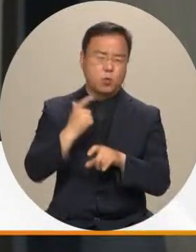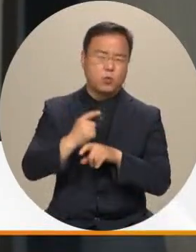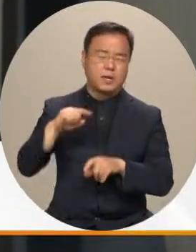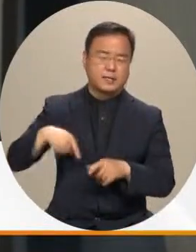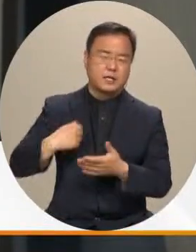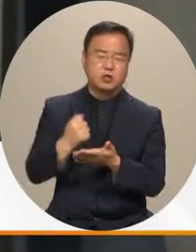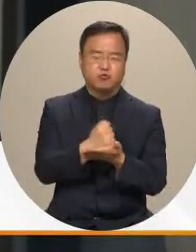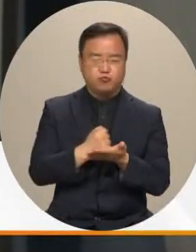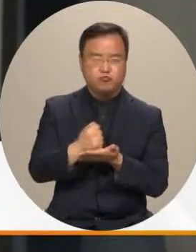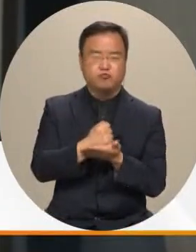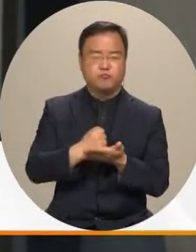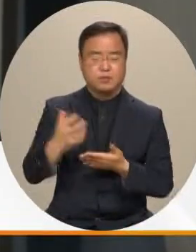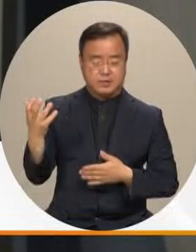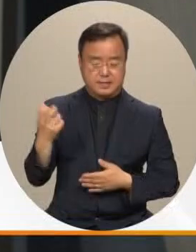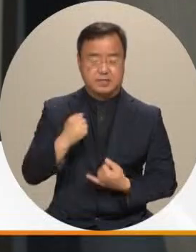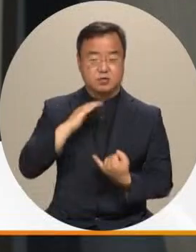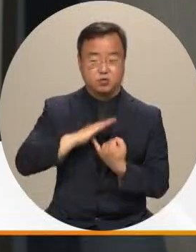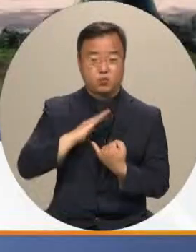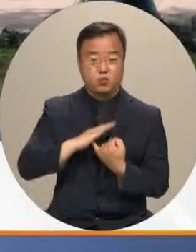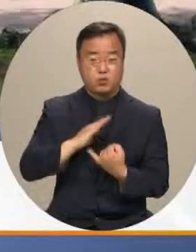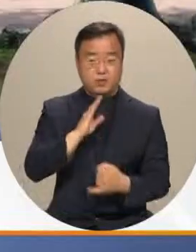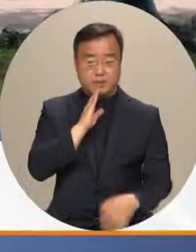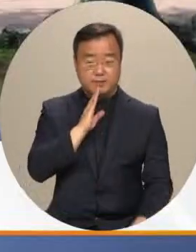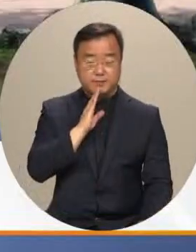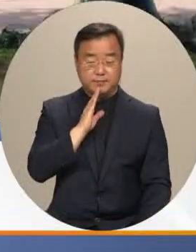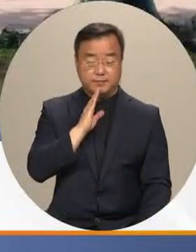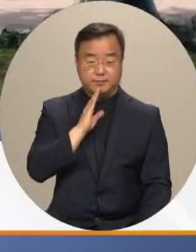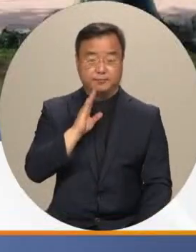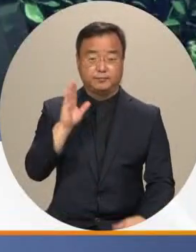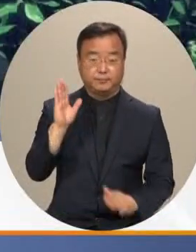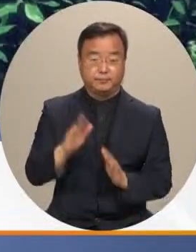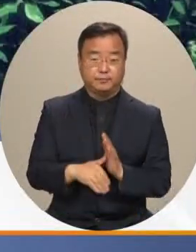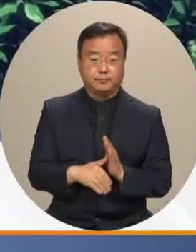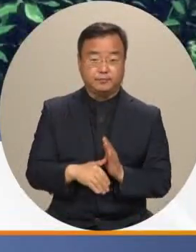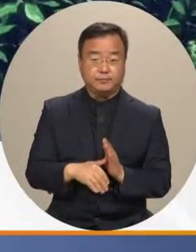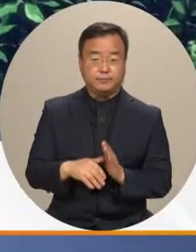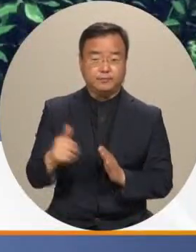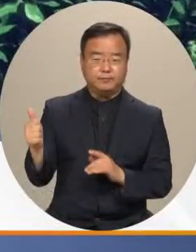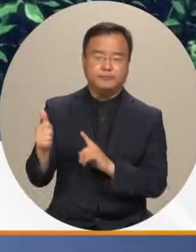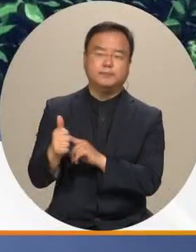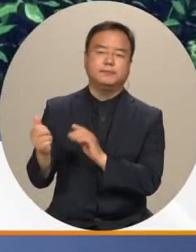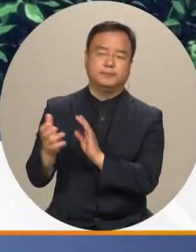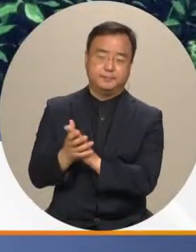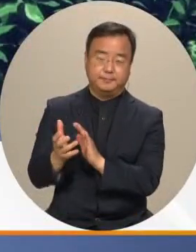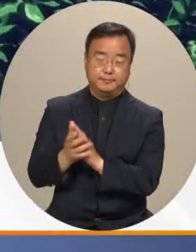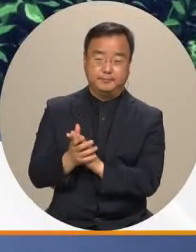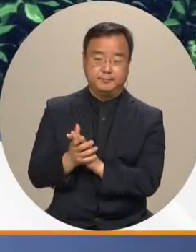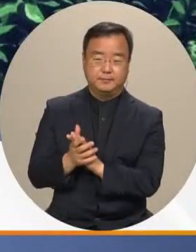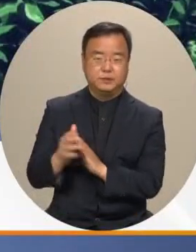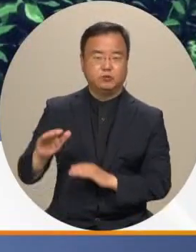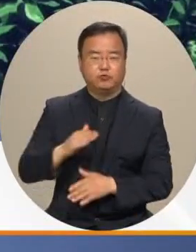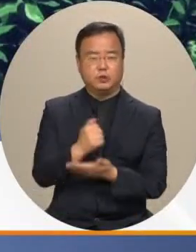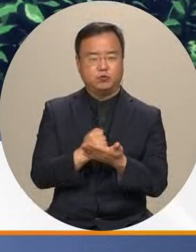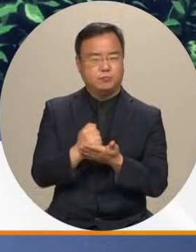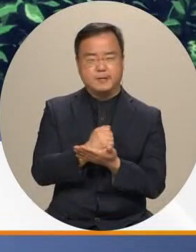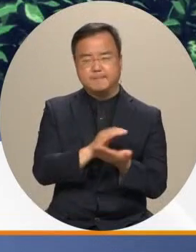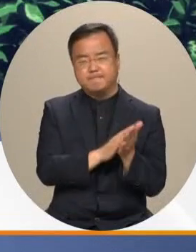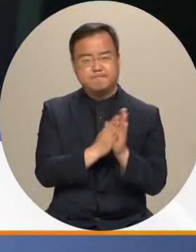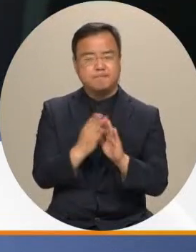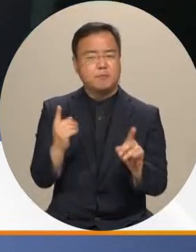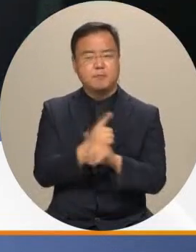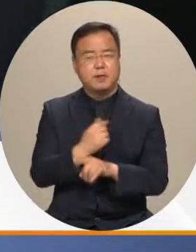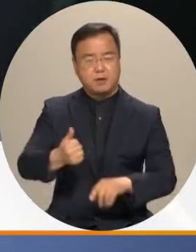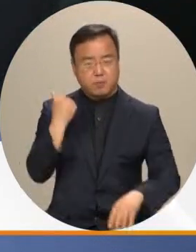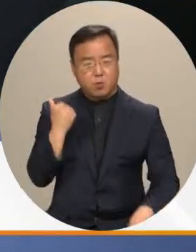운명을 타고난 소녀였거든요 근데 그 유랑이라는 친구가 우리 함께 운명을 바꿔보자라고 합니다 그래서